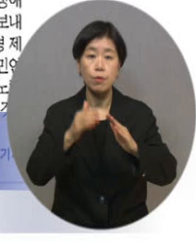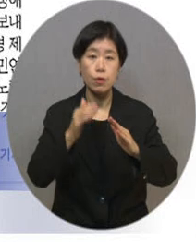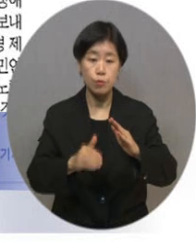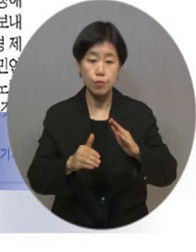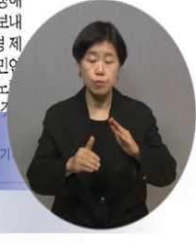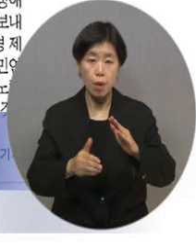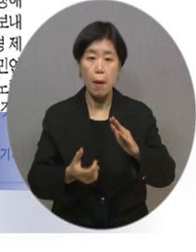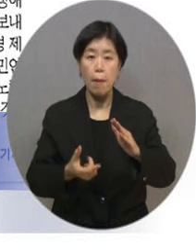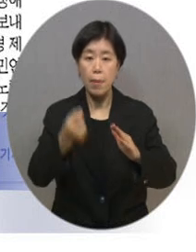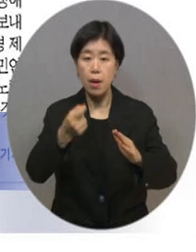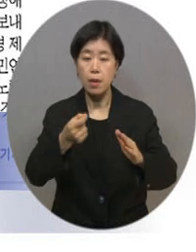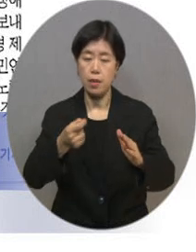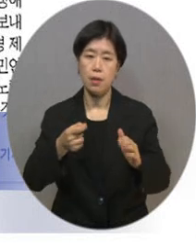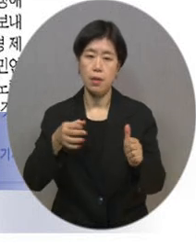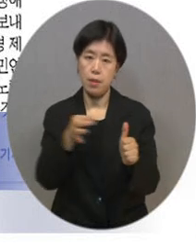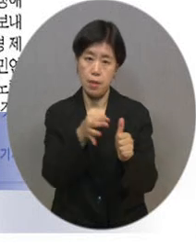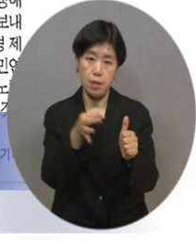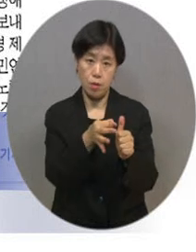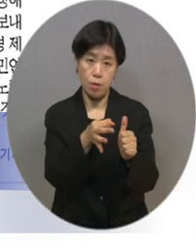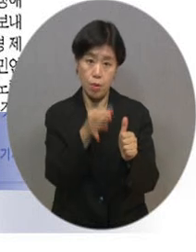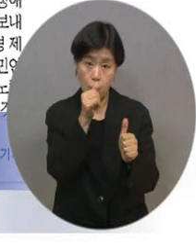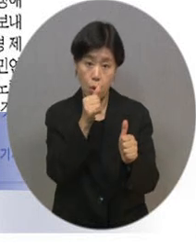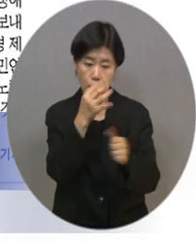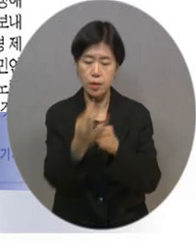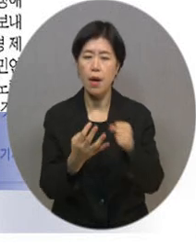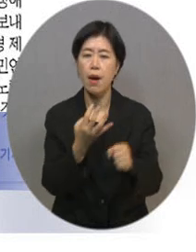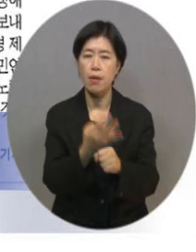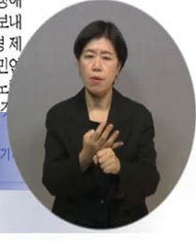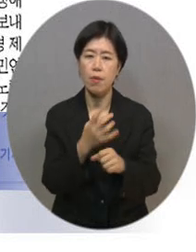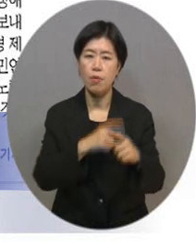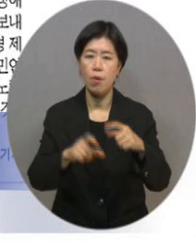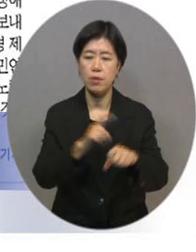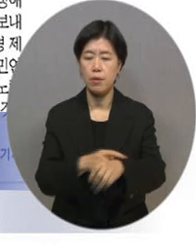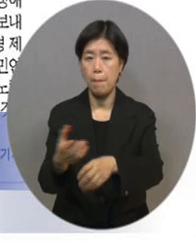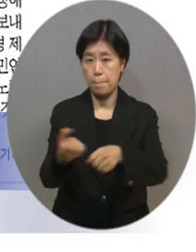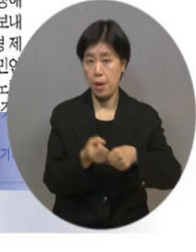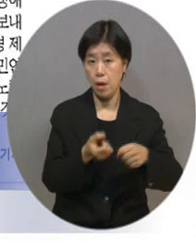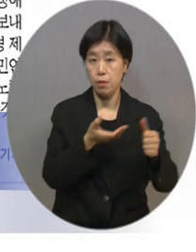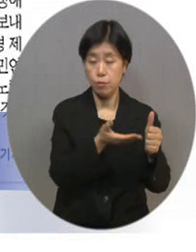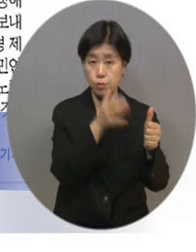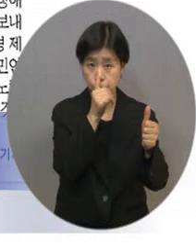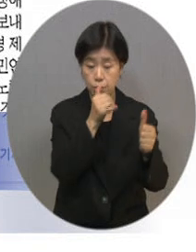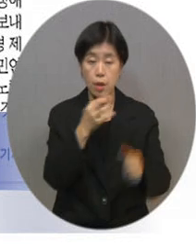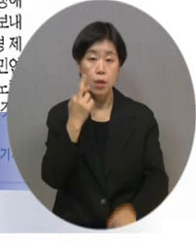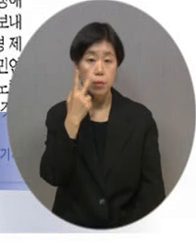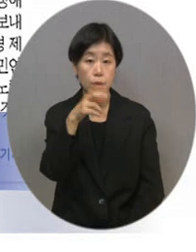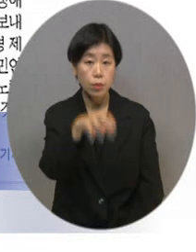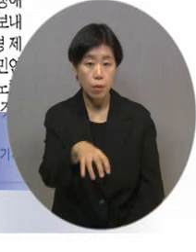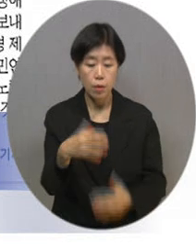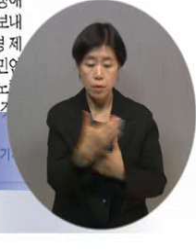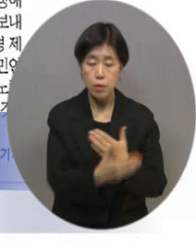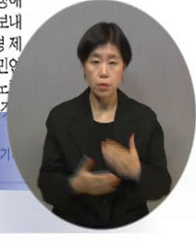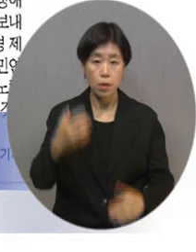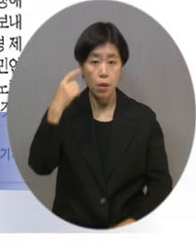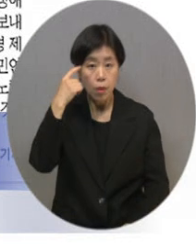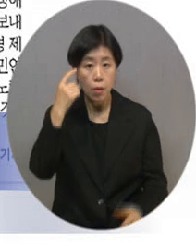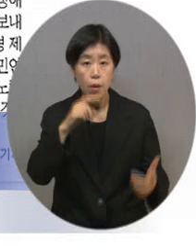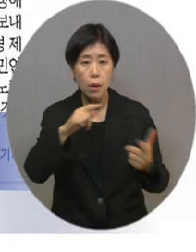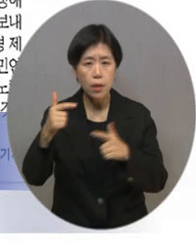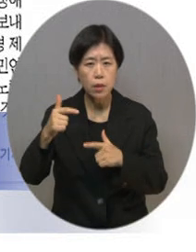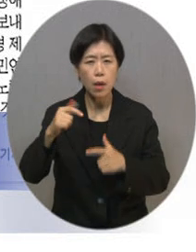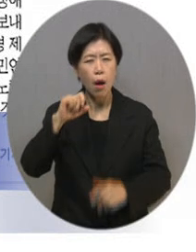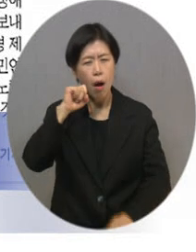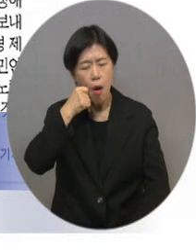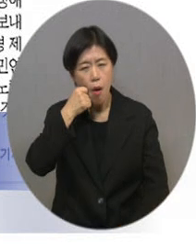지급 연령보다 4년 빠르게 감액 없이 지급하고 있고요 미국에서도 신체적 정신적인 어려움을